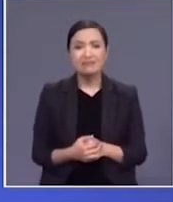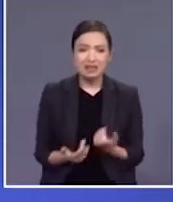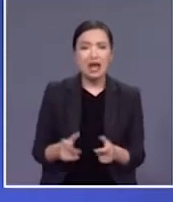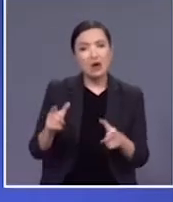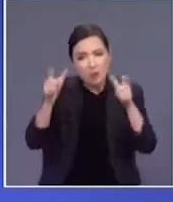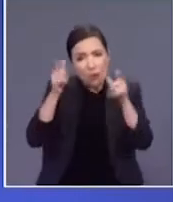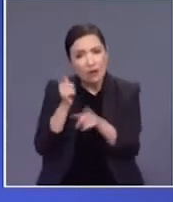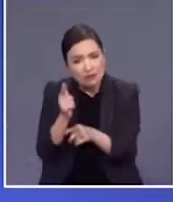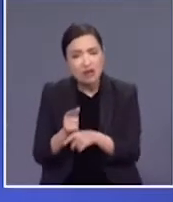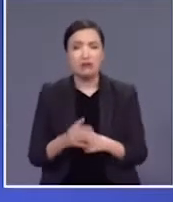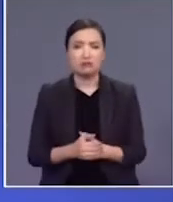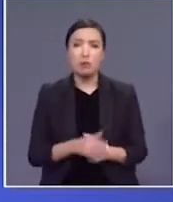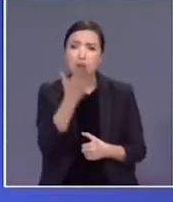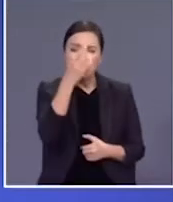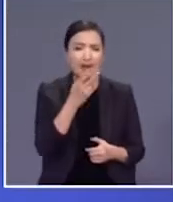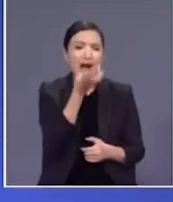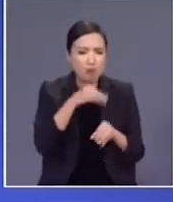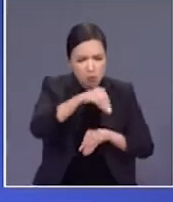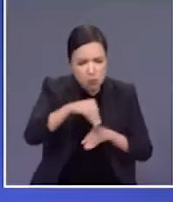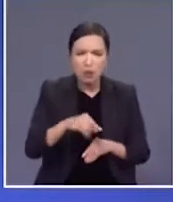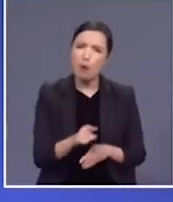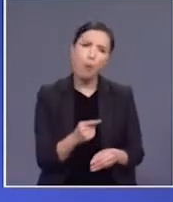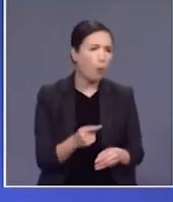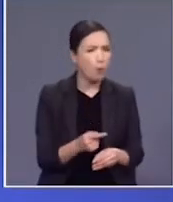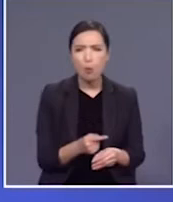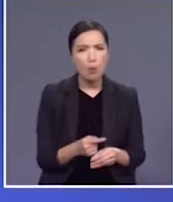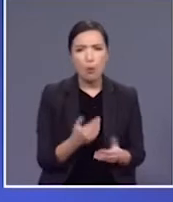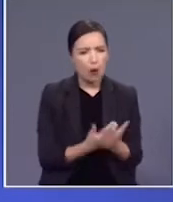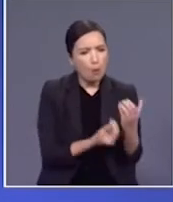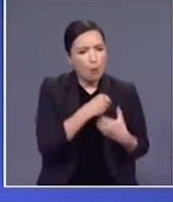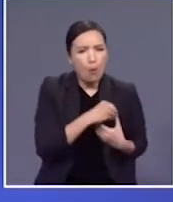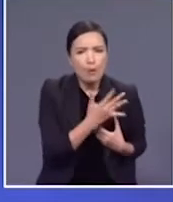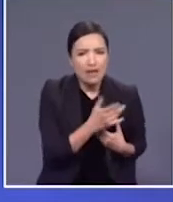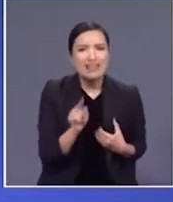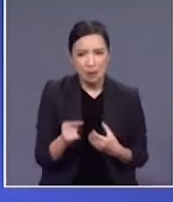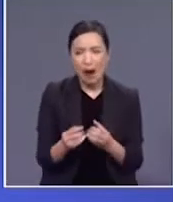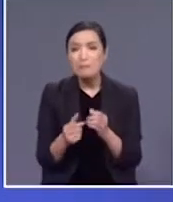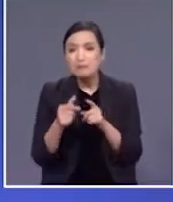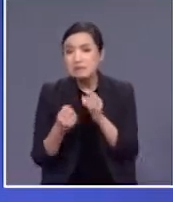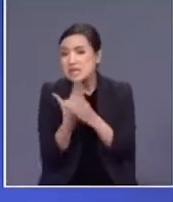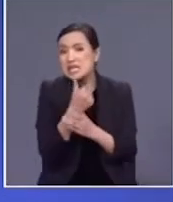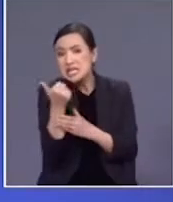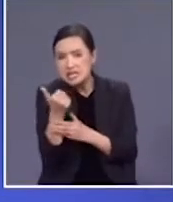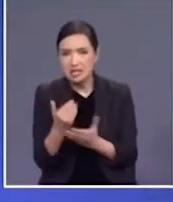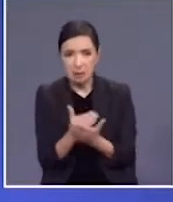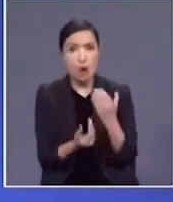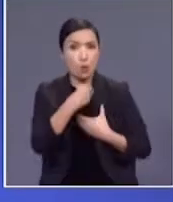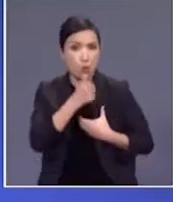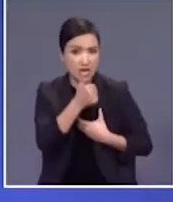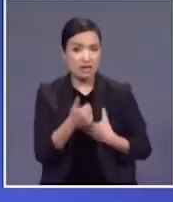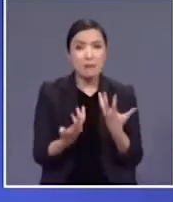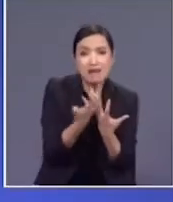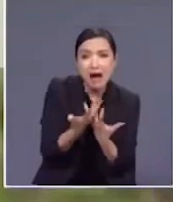ได้ 100% และปรับเปลี่ยนพฤติกรรมให้เหมาะสมซึ่งอาจจะทำให้ผลกำไรที่ดีกว่าเช่นโดยการเลี้ยงโคเนื้อและทุ่งหญ้า